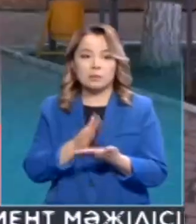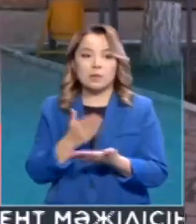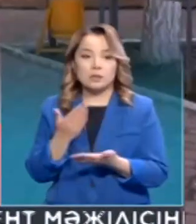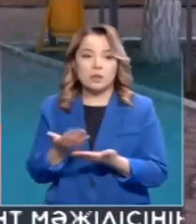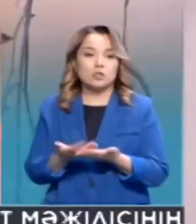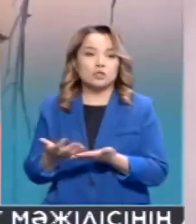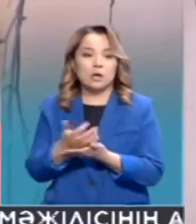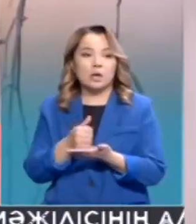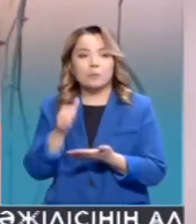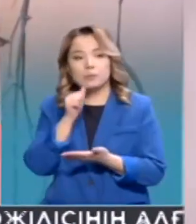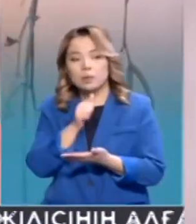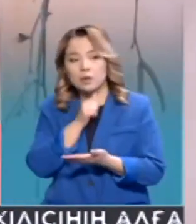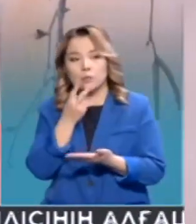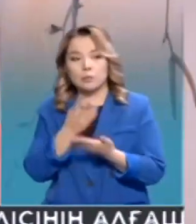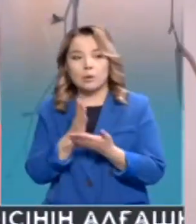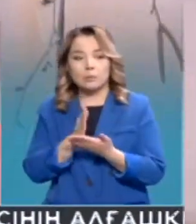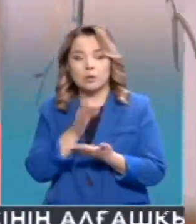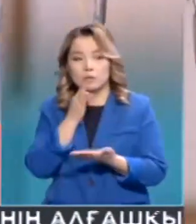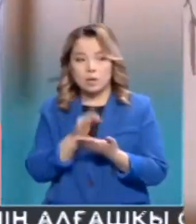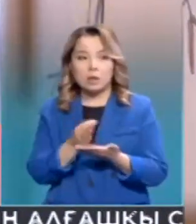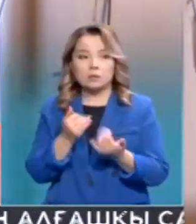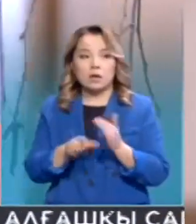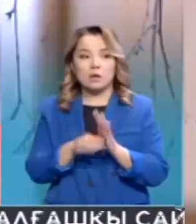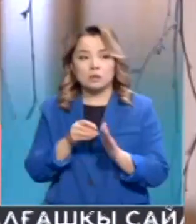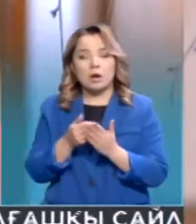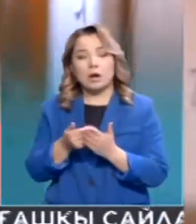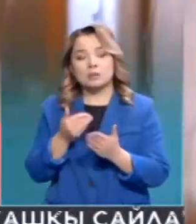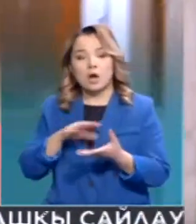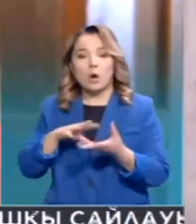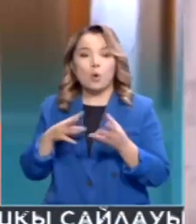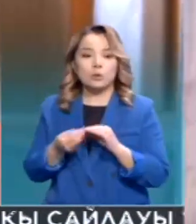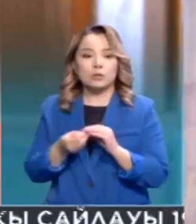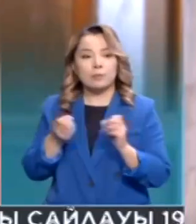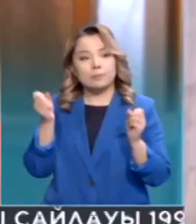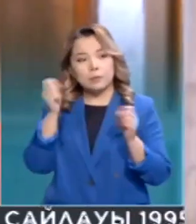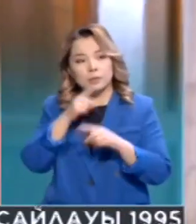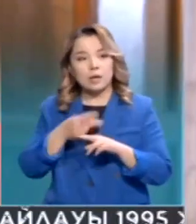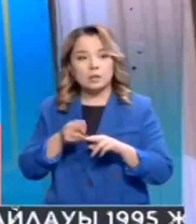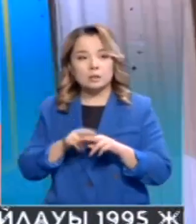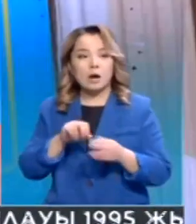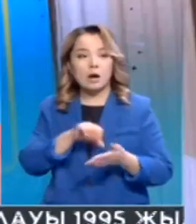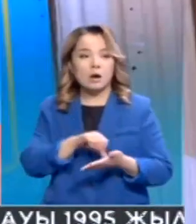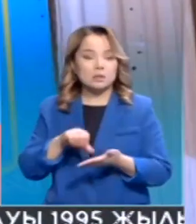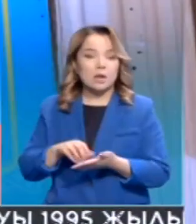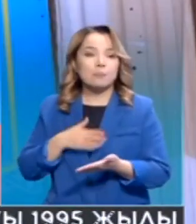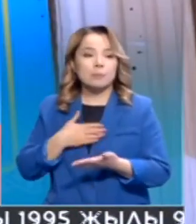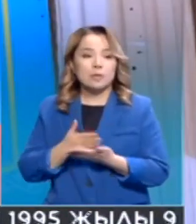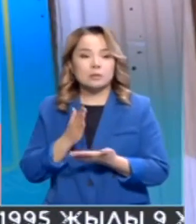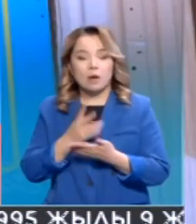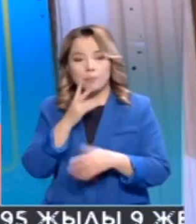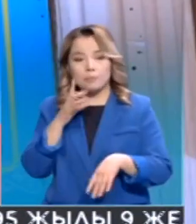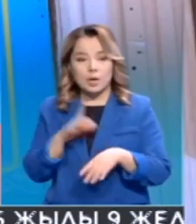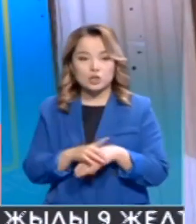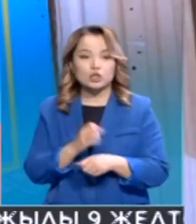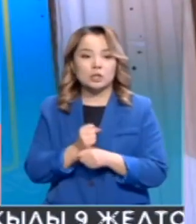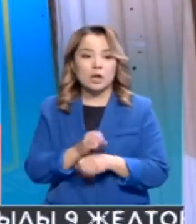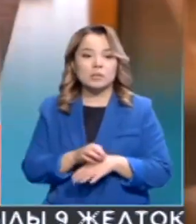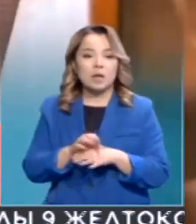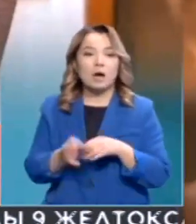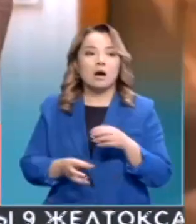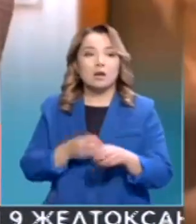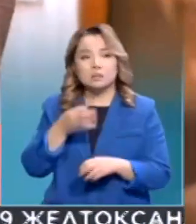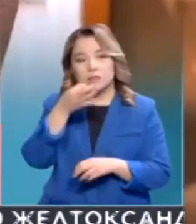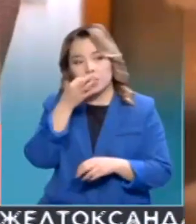Жиналған мәлімет құпия түрде сақталады. Бұл сайлаудың алдын ала қорытындысын білу үшін және қатысушылардың белсенділігін байқау үшін жасалатын